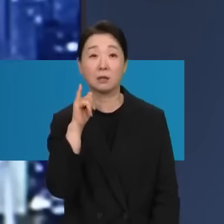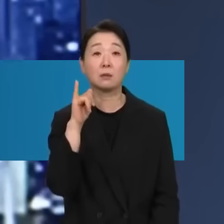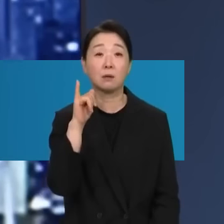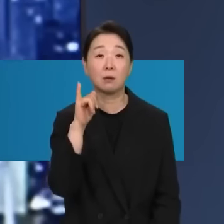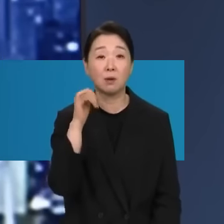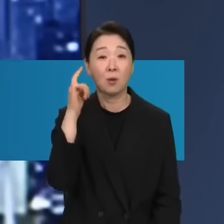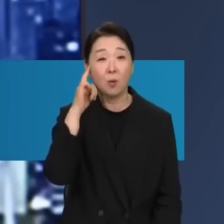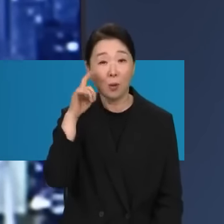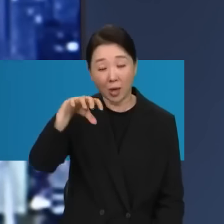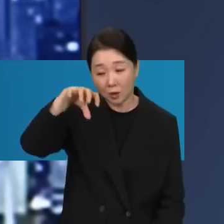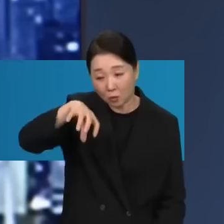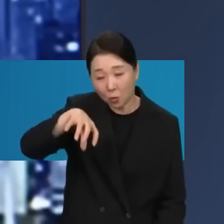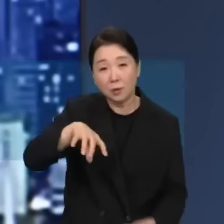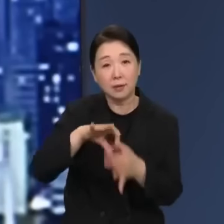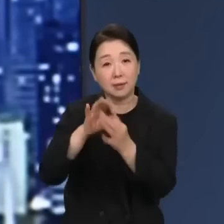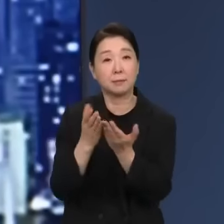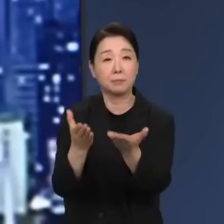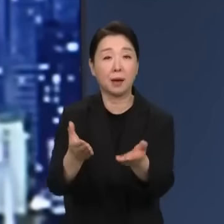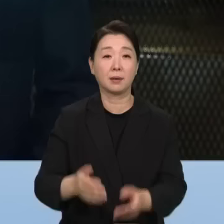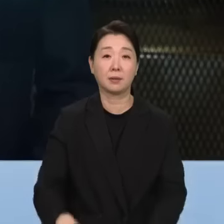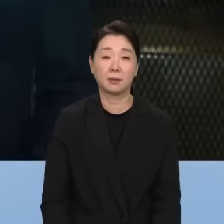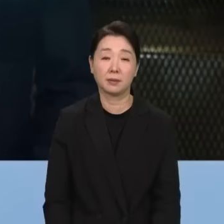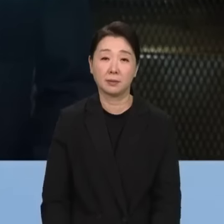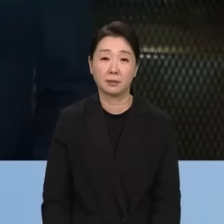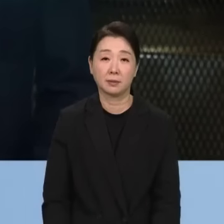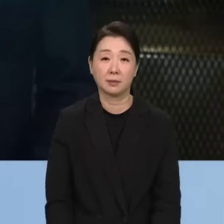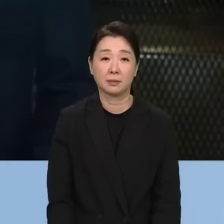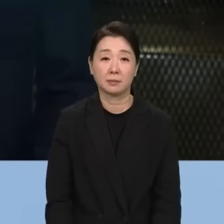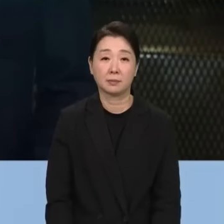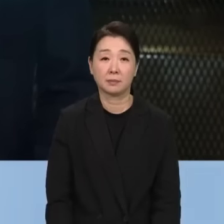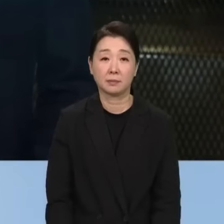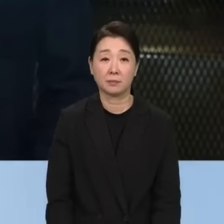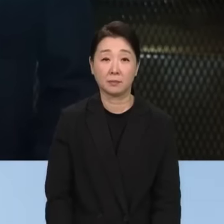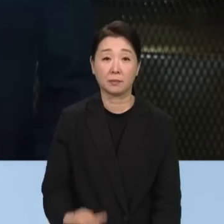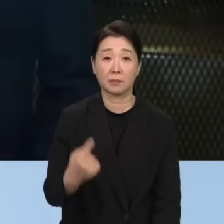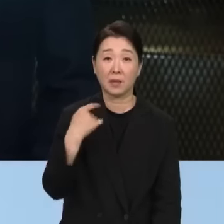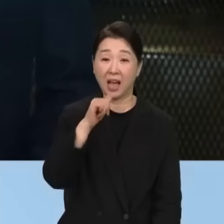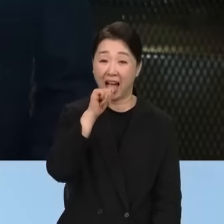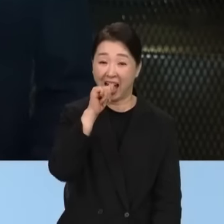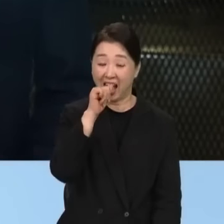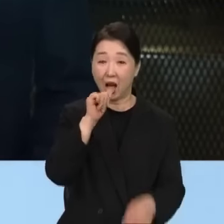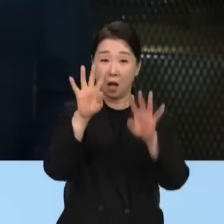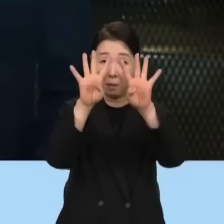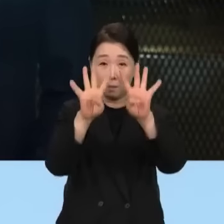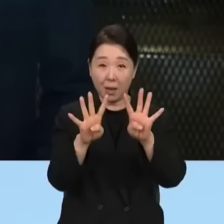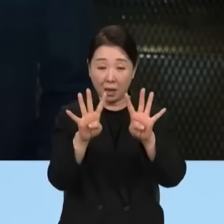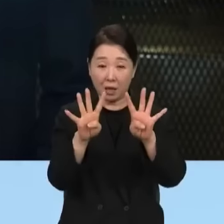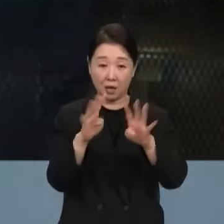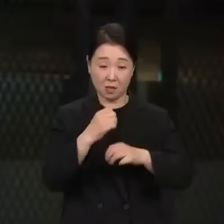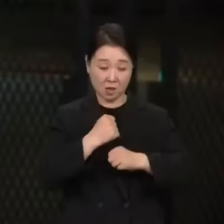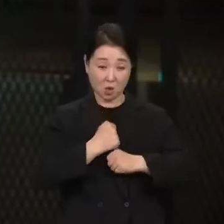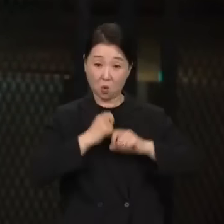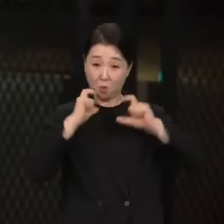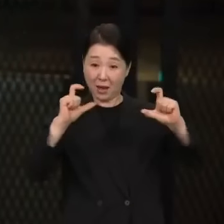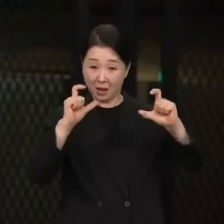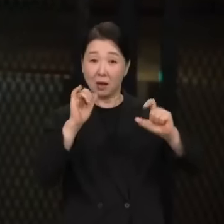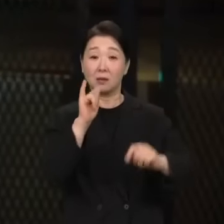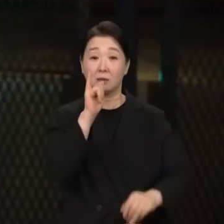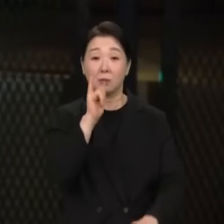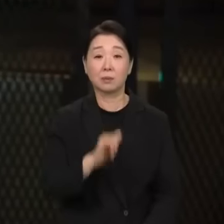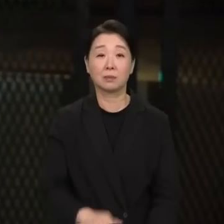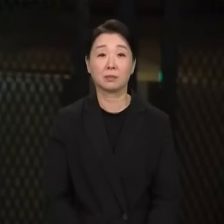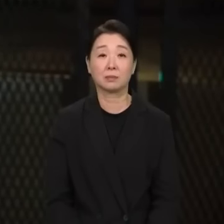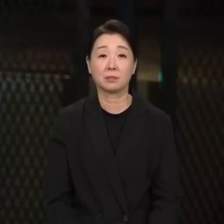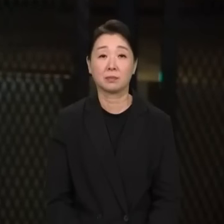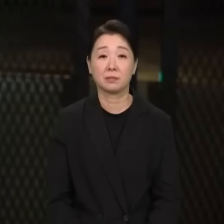바로 밀워키 현장으로 가보죠. 김필구 특파원, 뒤로 철제 펜스와 경고문 같은 게 보이네요.